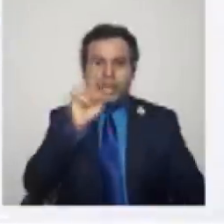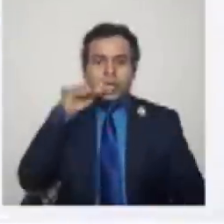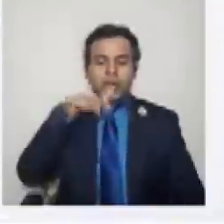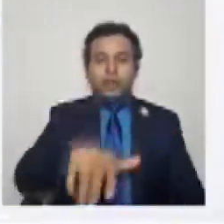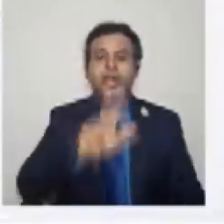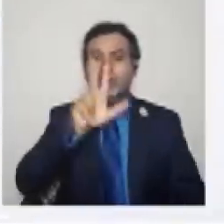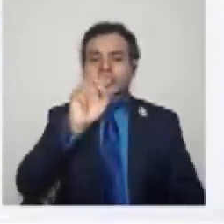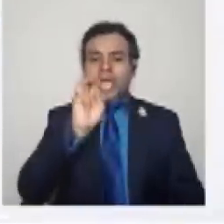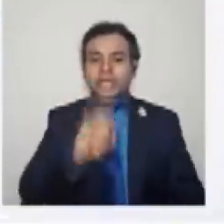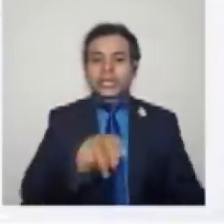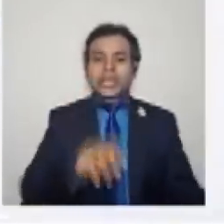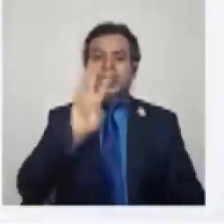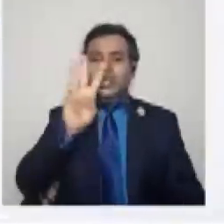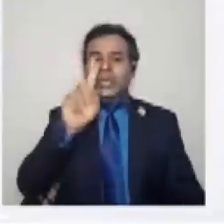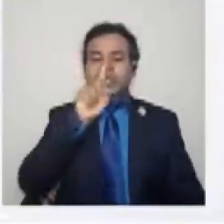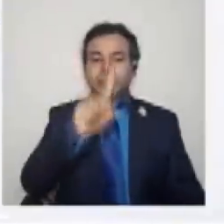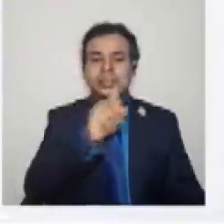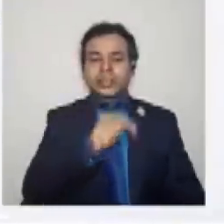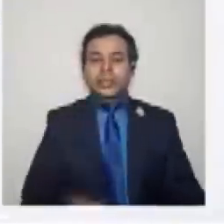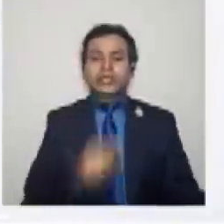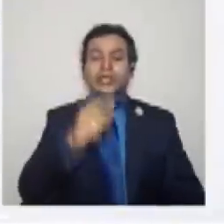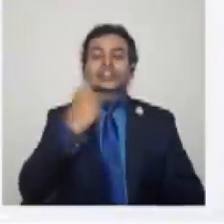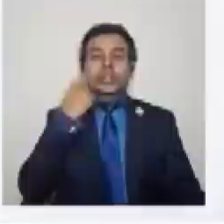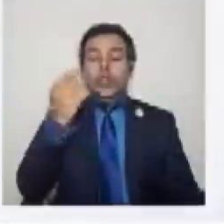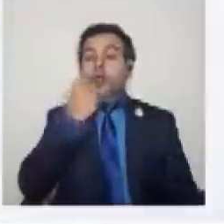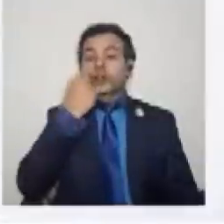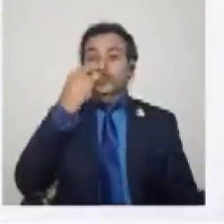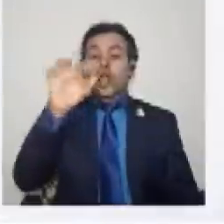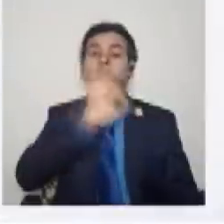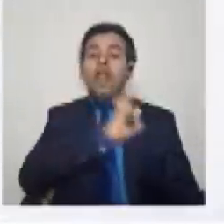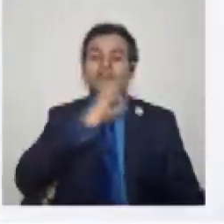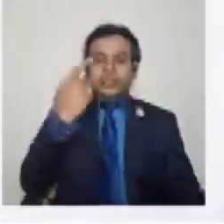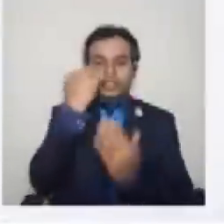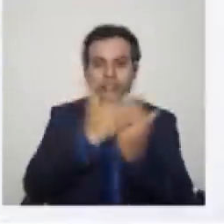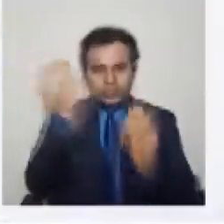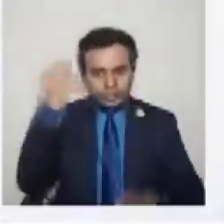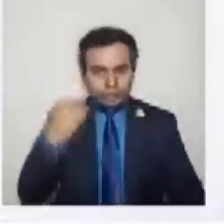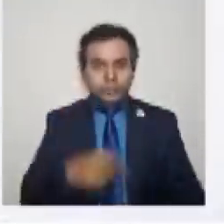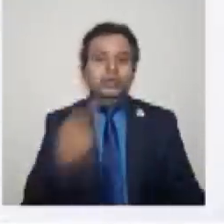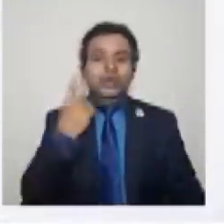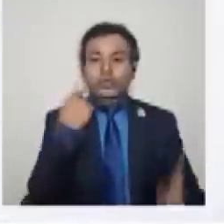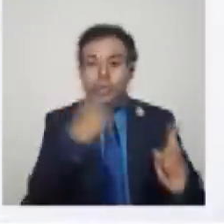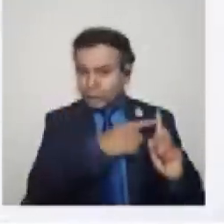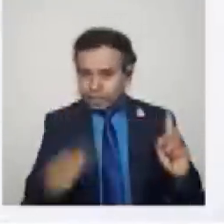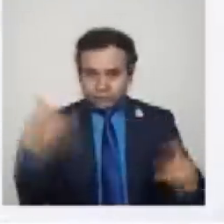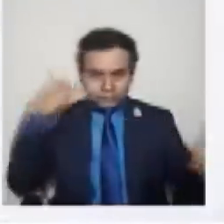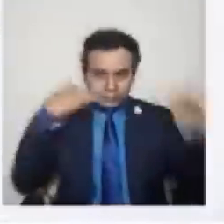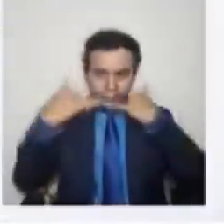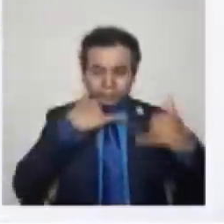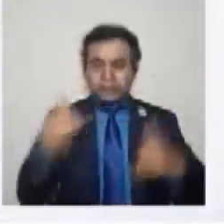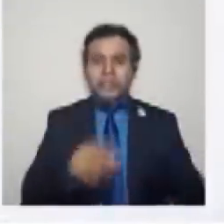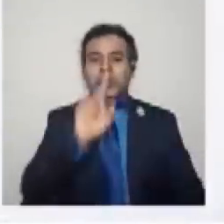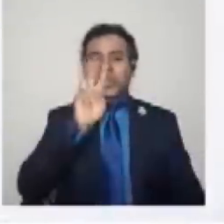23,48,214টি ব্যক্তিগত সুরক্ষা সামগ্রী। বর্তমানে মজুত আছে 1,80,031টি কেন্দ্রীয় সূত্র, কেন্দ্রীয় ঔষধাগার, স্বাস্থ্য